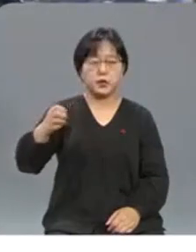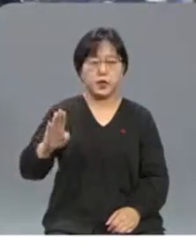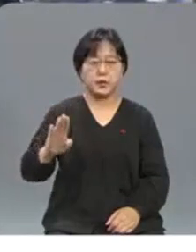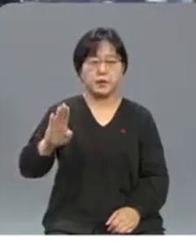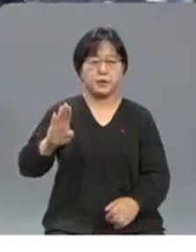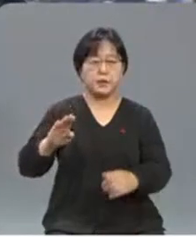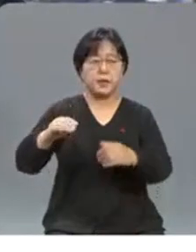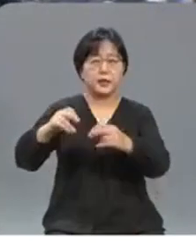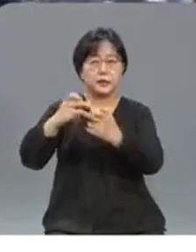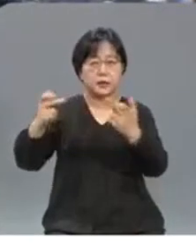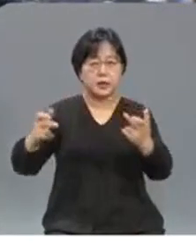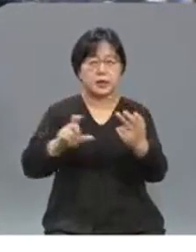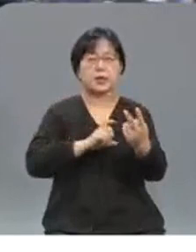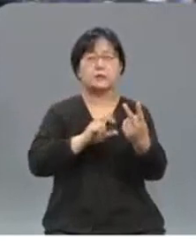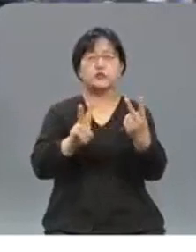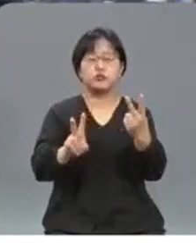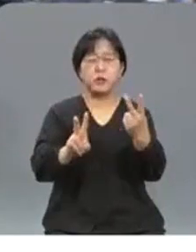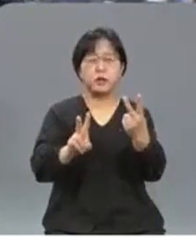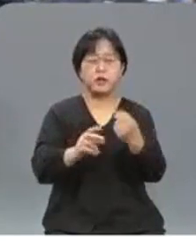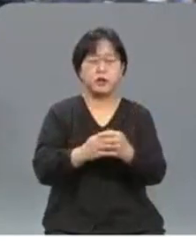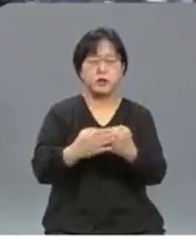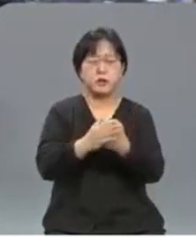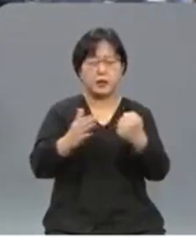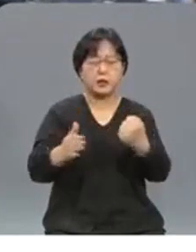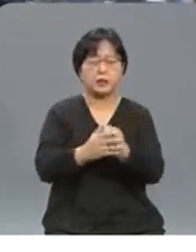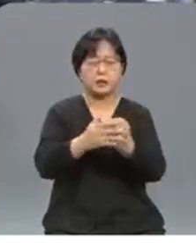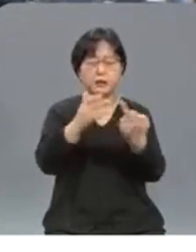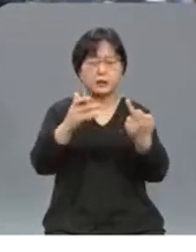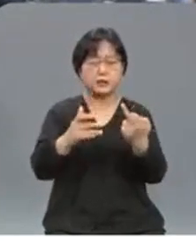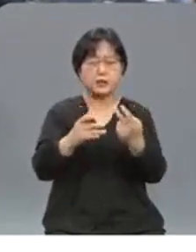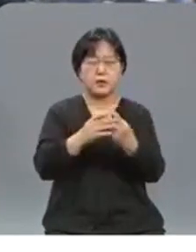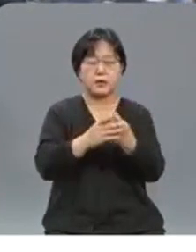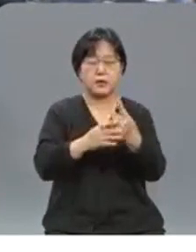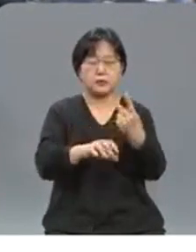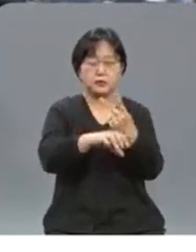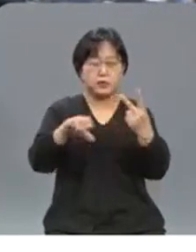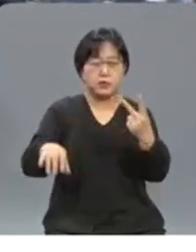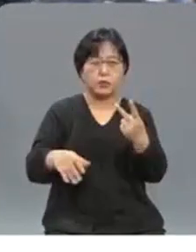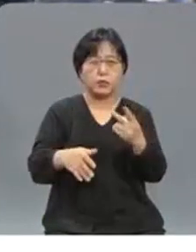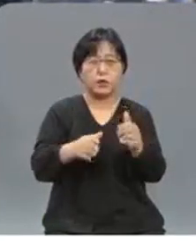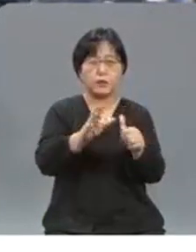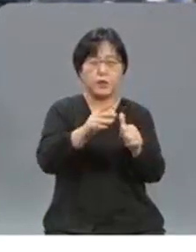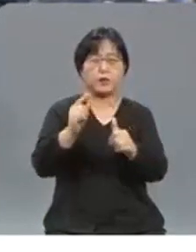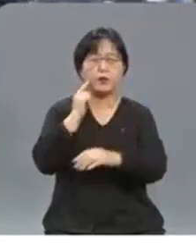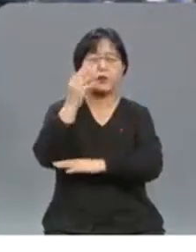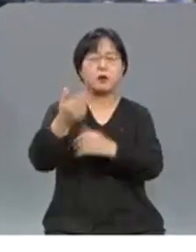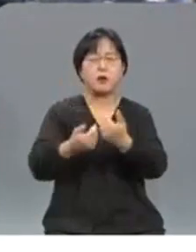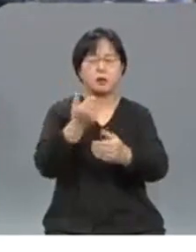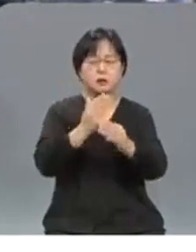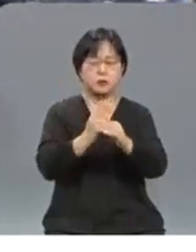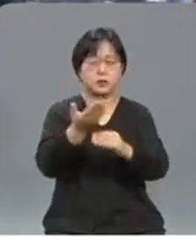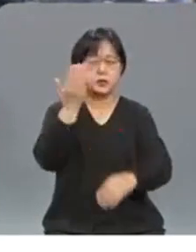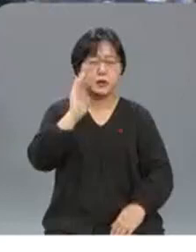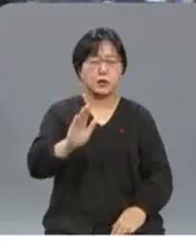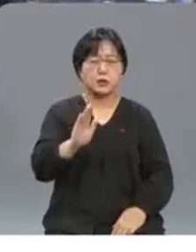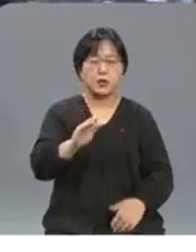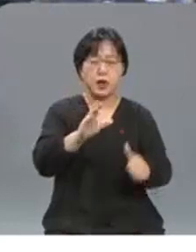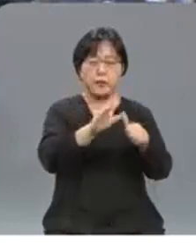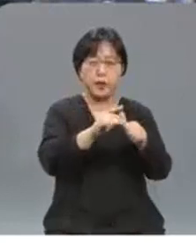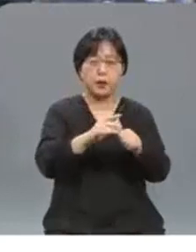두 가지 이름으로 불리고 있습니다 이러다 보니 산 지명을 놓고 두 자치 단체가 갈등을 빚어 왔는데요 최근에는